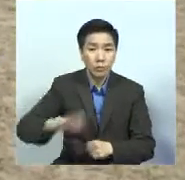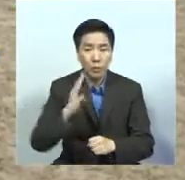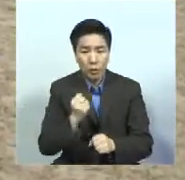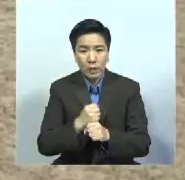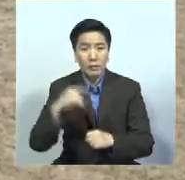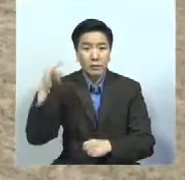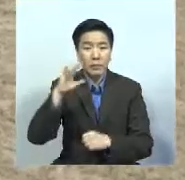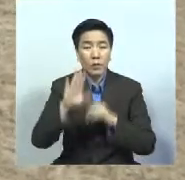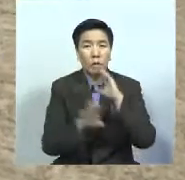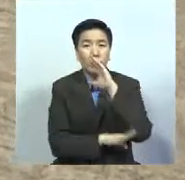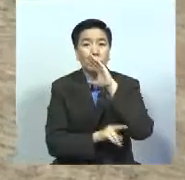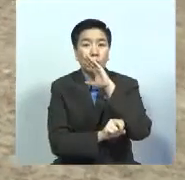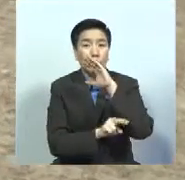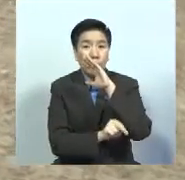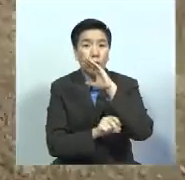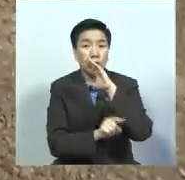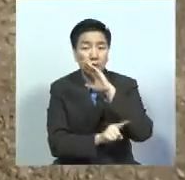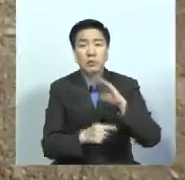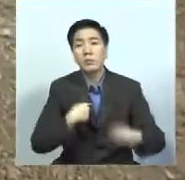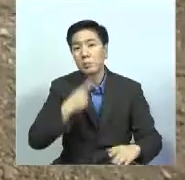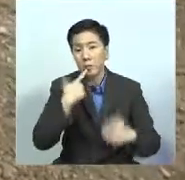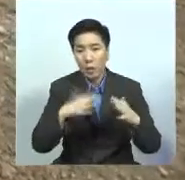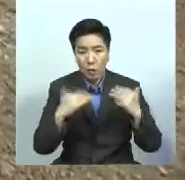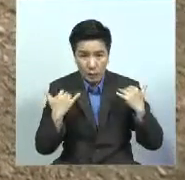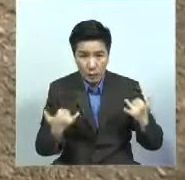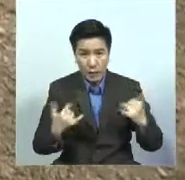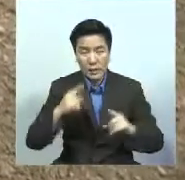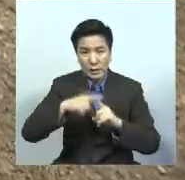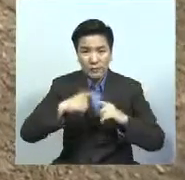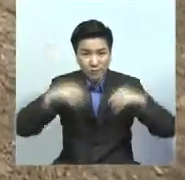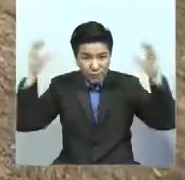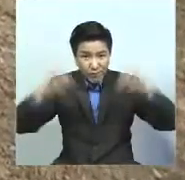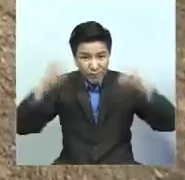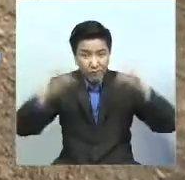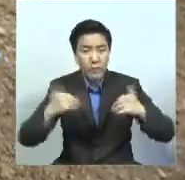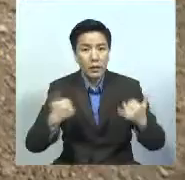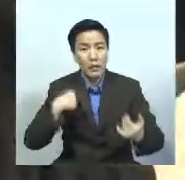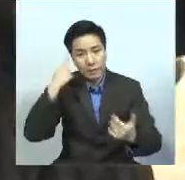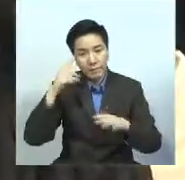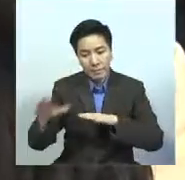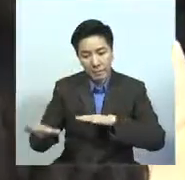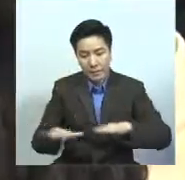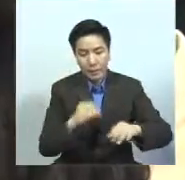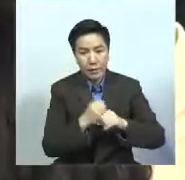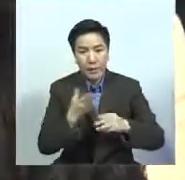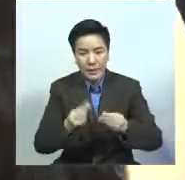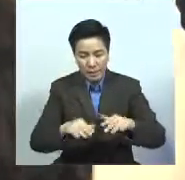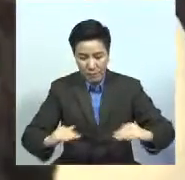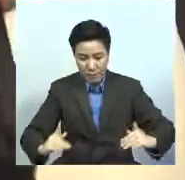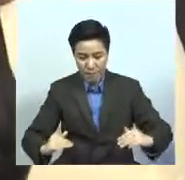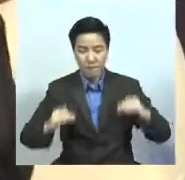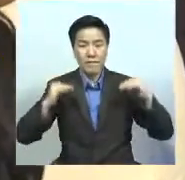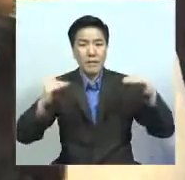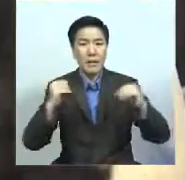และผู้อำนวยการท่าอากาศยานนครศรีธรรมราชแล้วว่าในช่วงฤดูมรสุมนี้ได้มีการเตรียมยกระดับคันดิน